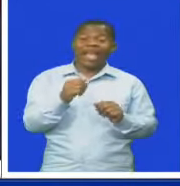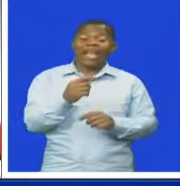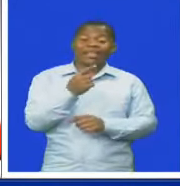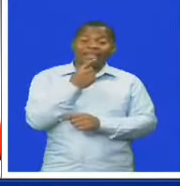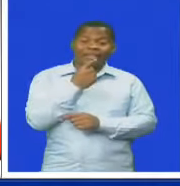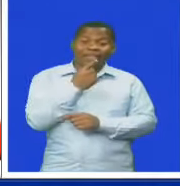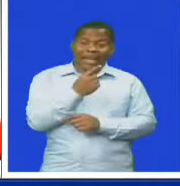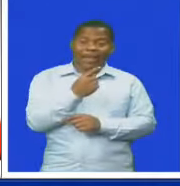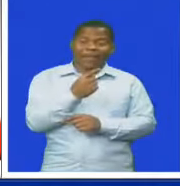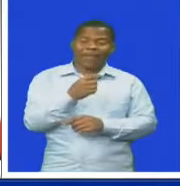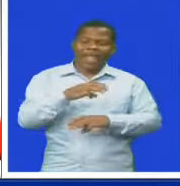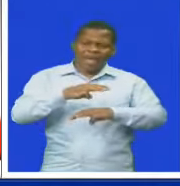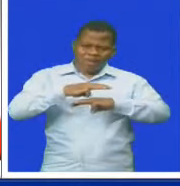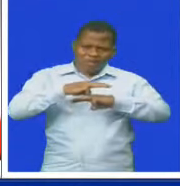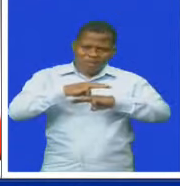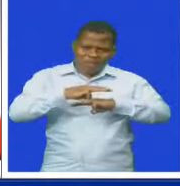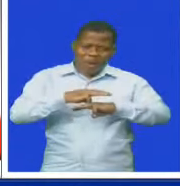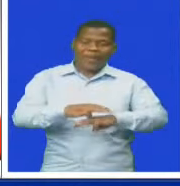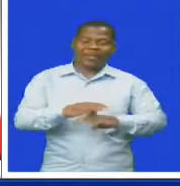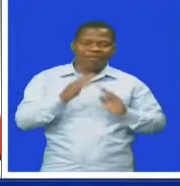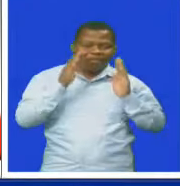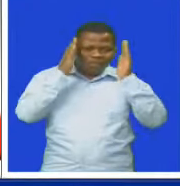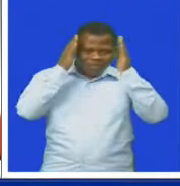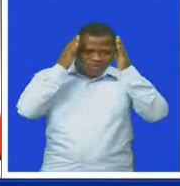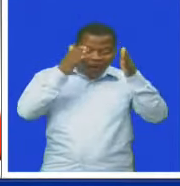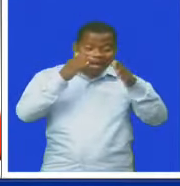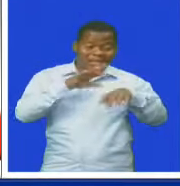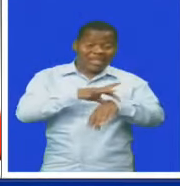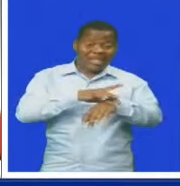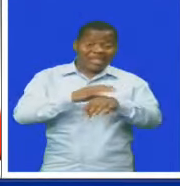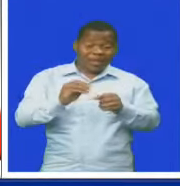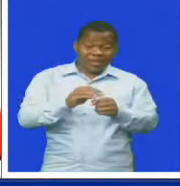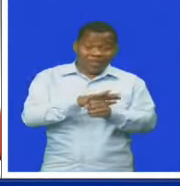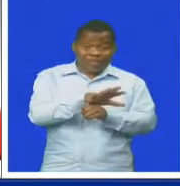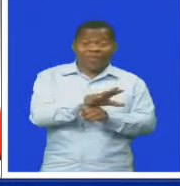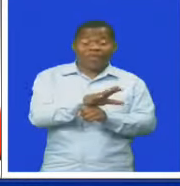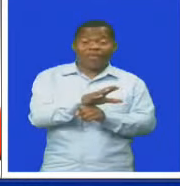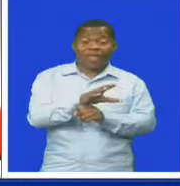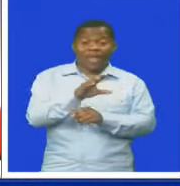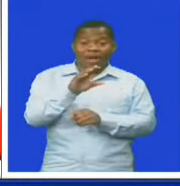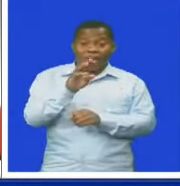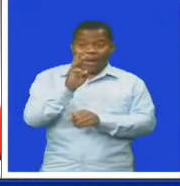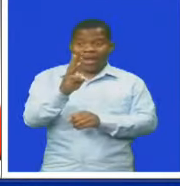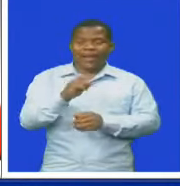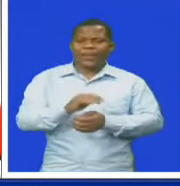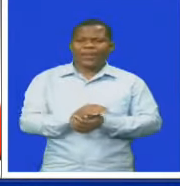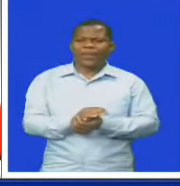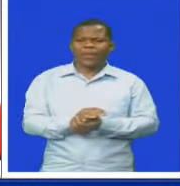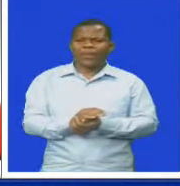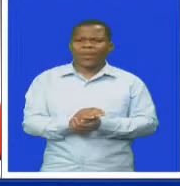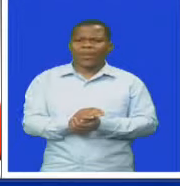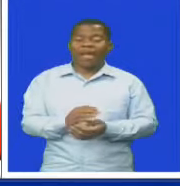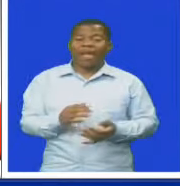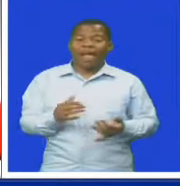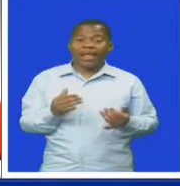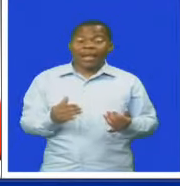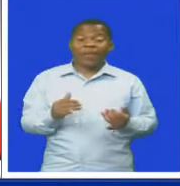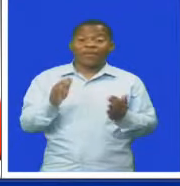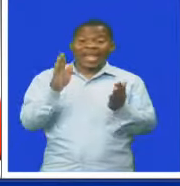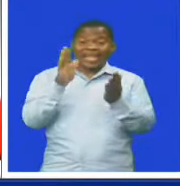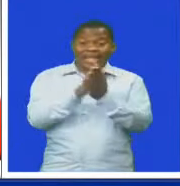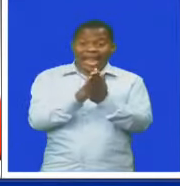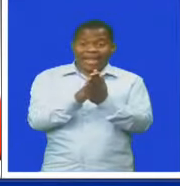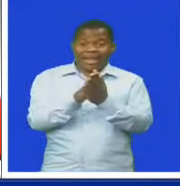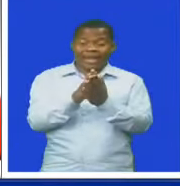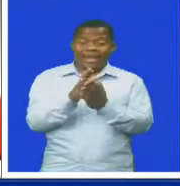embili. Kumanje balinganiselwa ngetulu kwetigidi letilishumi 10 million bantu abafulakana nemkhuhlane COVID-19 even leMelika kanti balinganiselwa